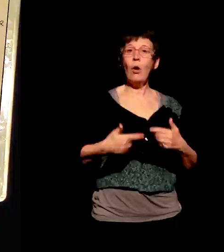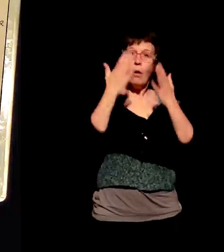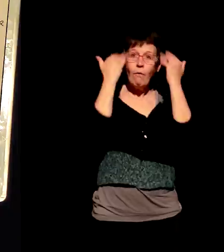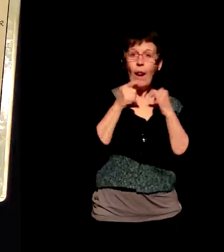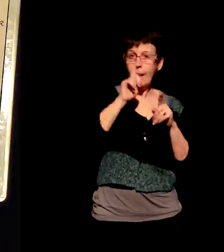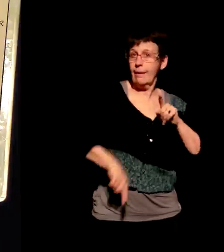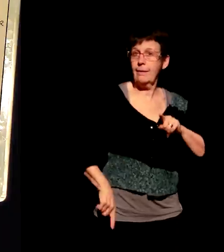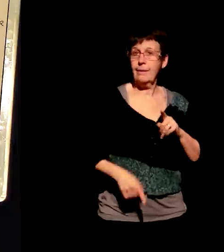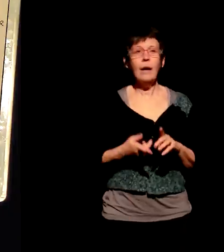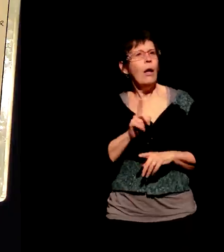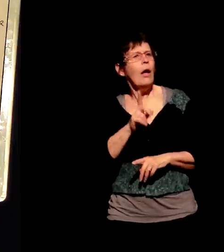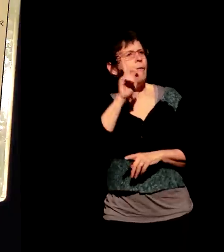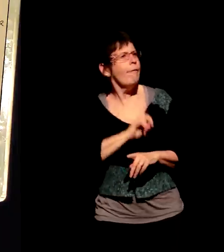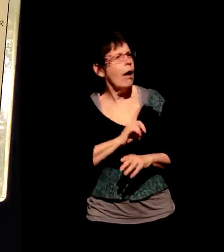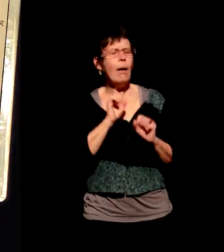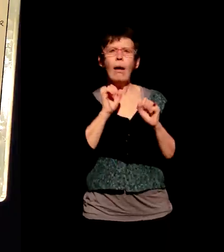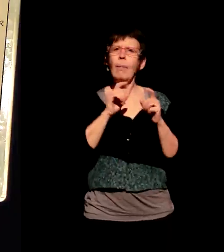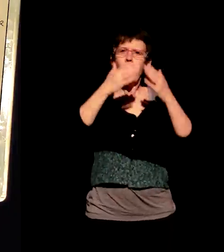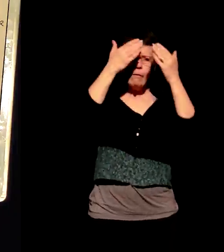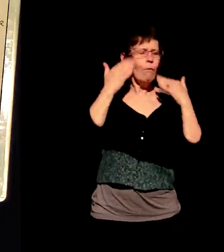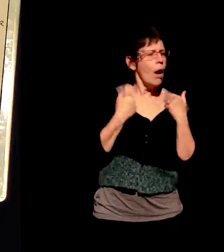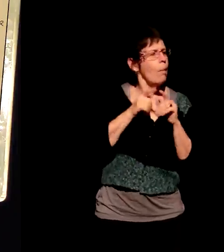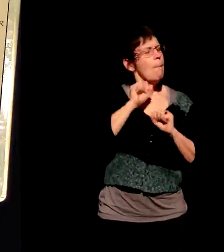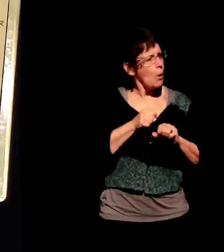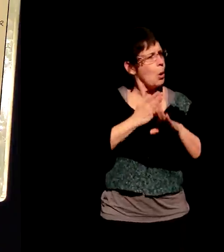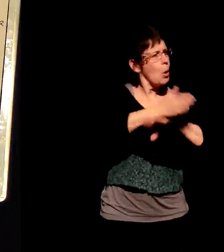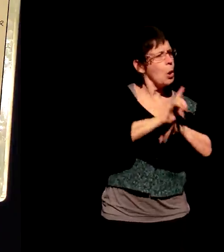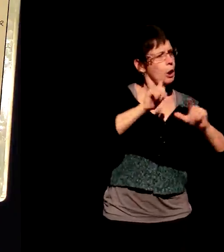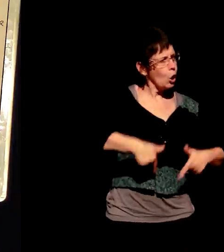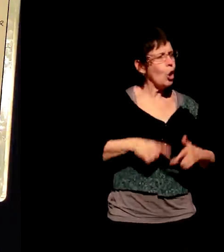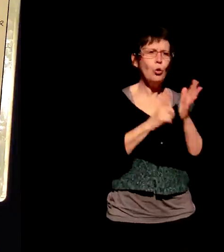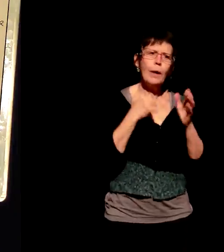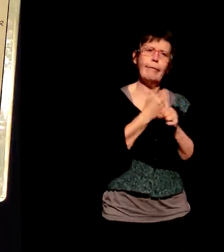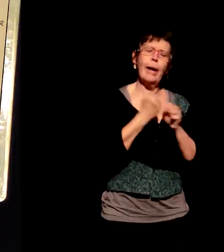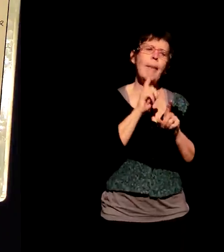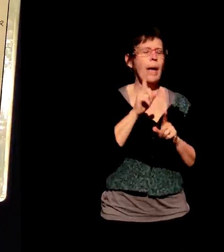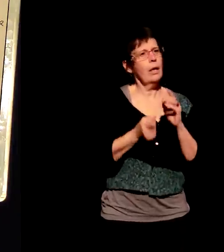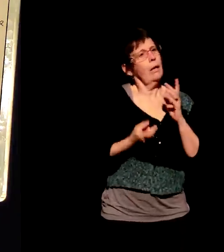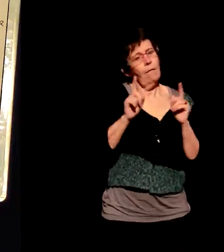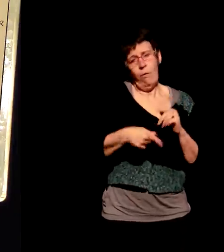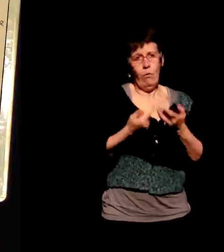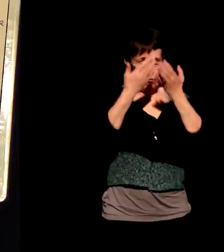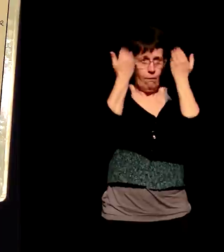ne sont pas discriminées. Elles ont le droit d'aller à l'école, elles ont le droit de travailler. Simplement, il faut qu'elles retirent leur voile.